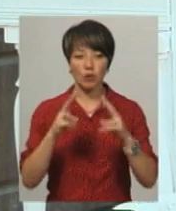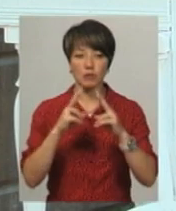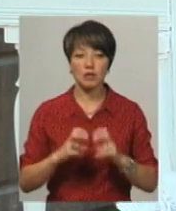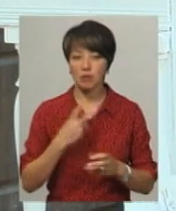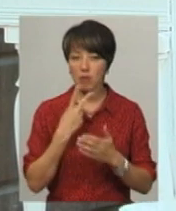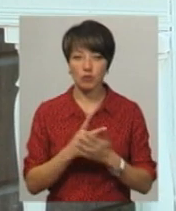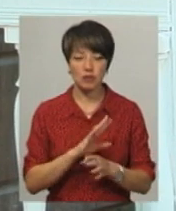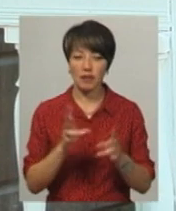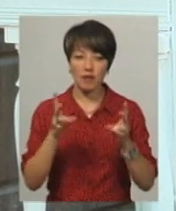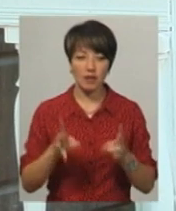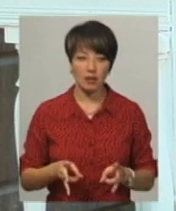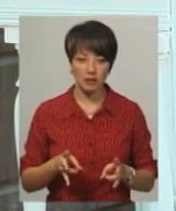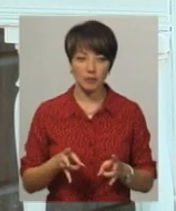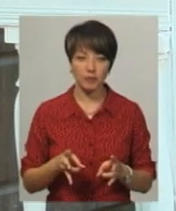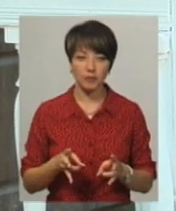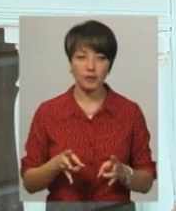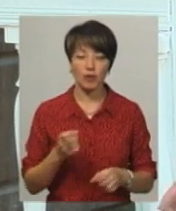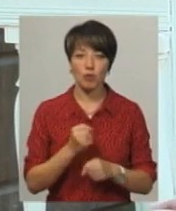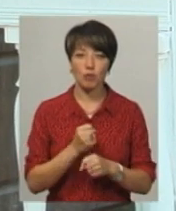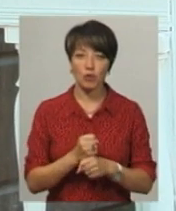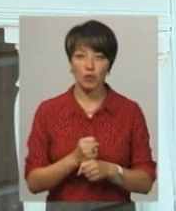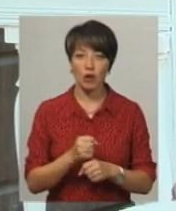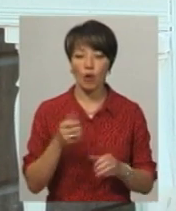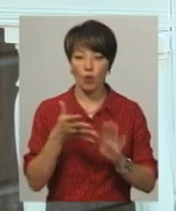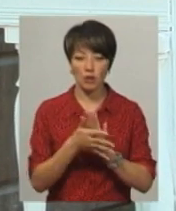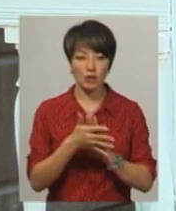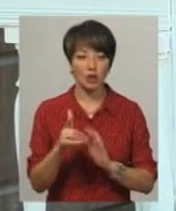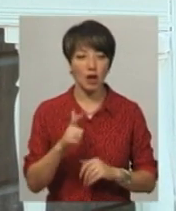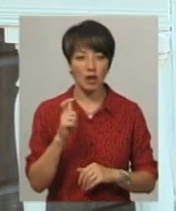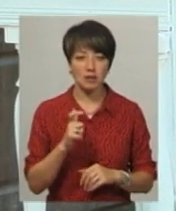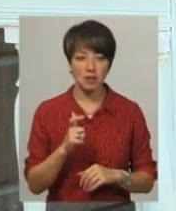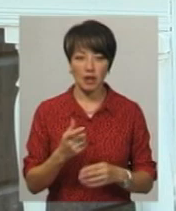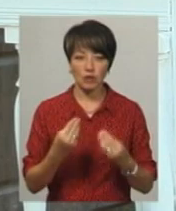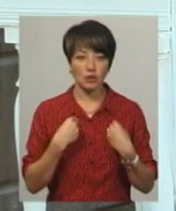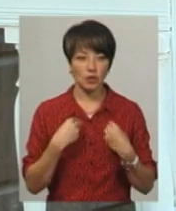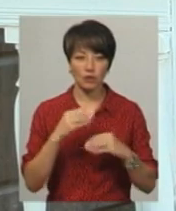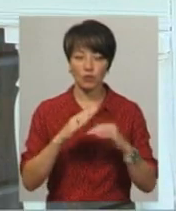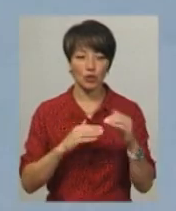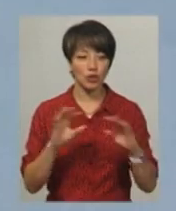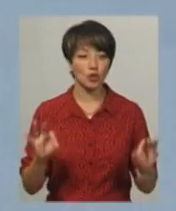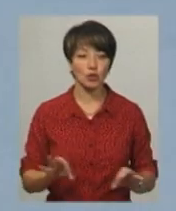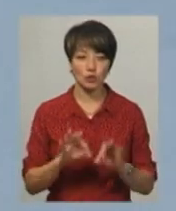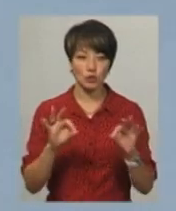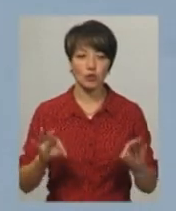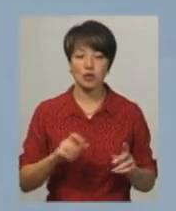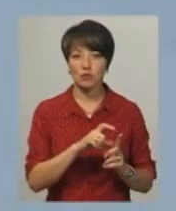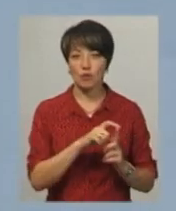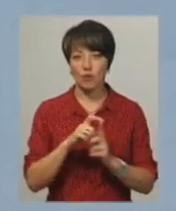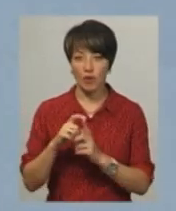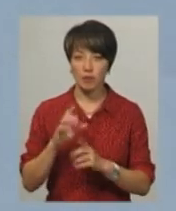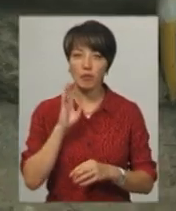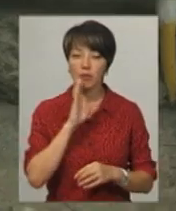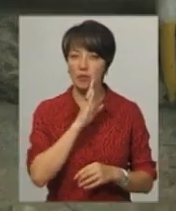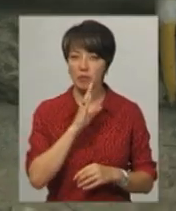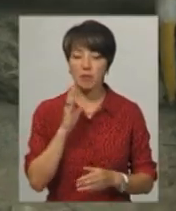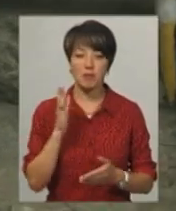що то не аварійне, а акт аварійної роботи, утечка газу. Не вручено ні в руки, нічого. За словами Оксани Леньги,